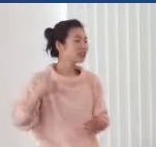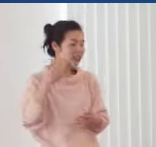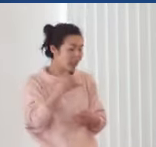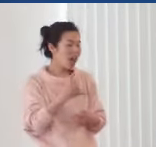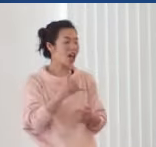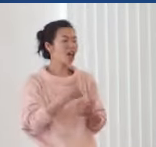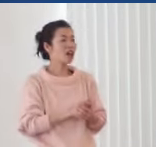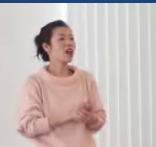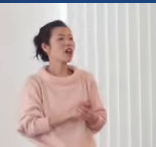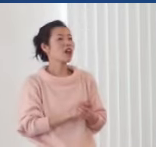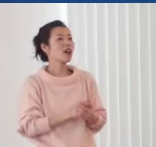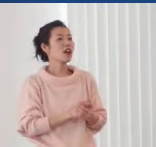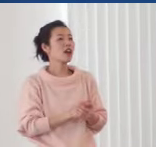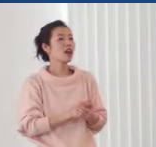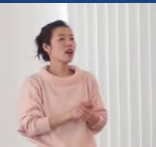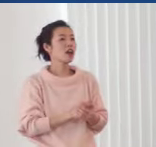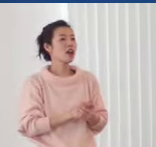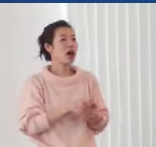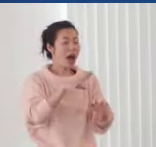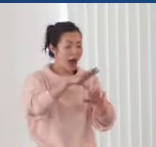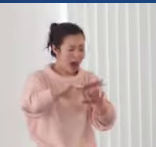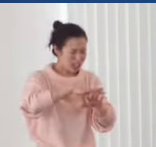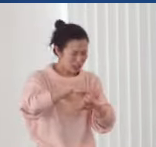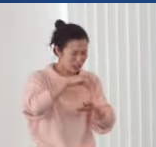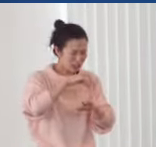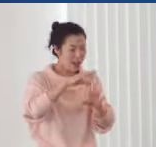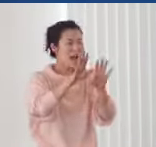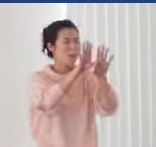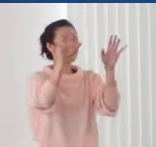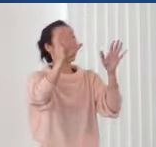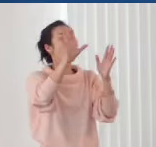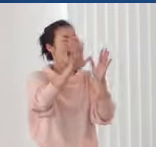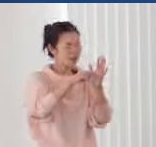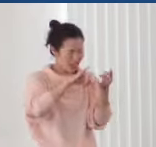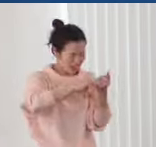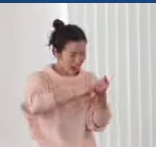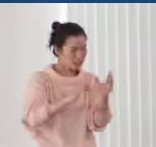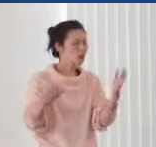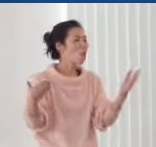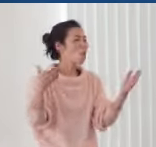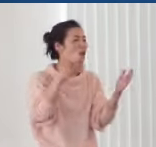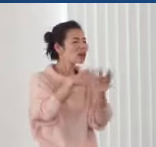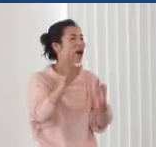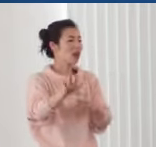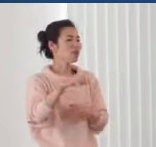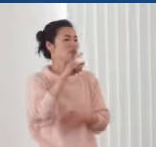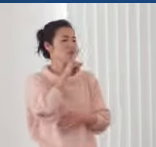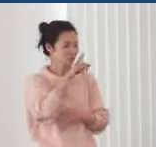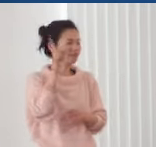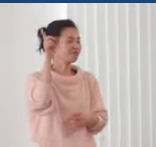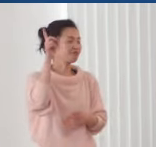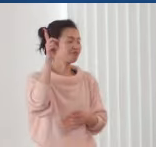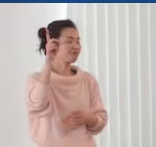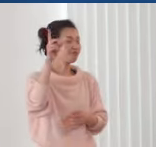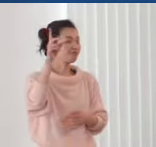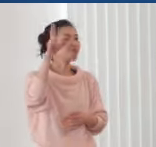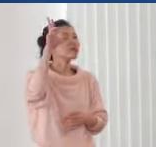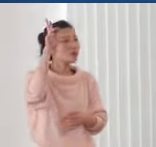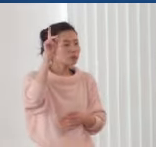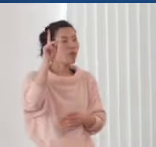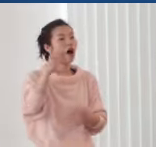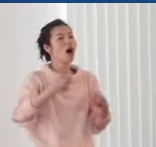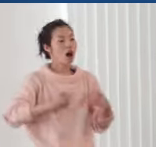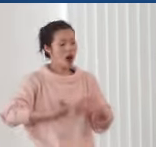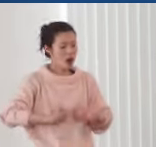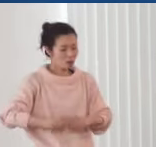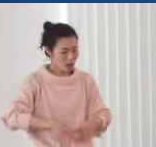ある時始め、ある時終えると。まあ一番は私たちの生と死ですよね。誰